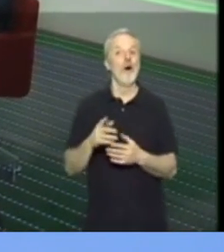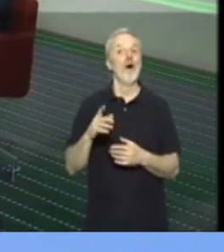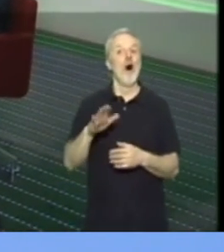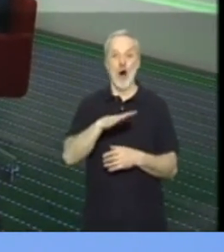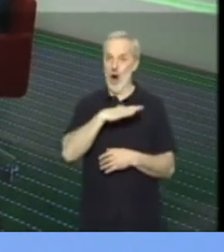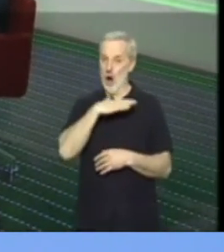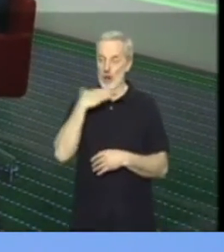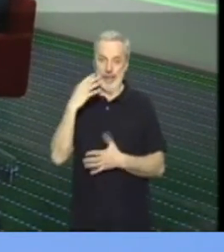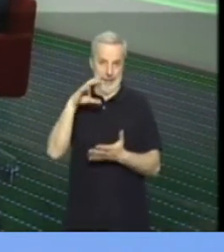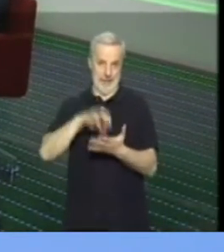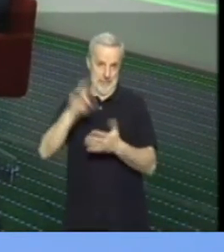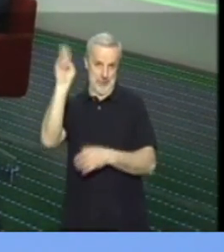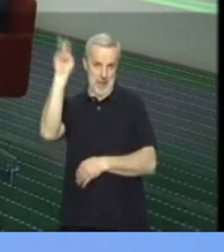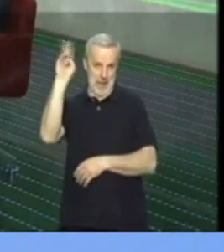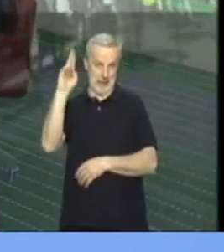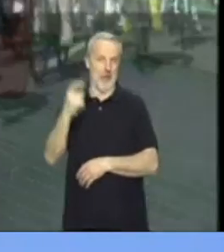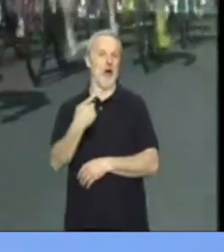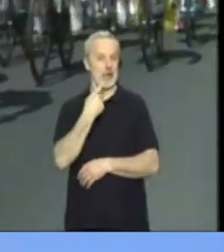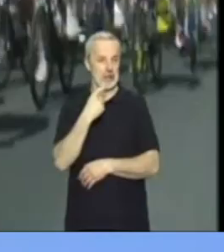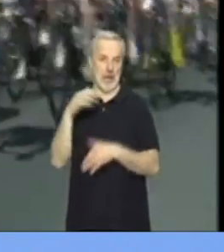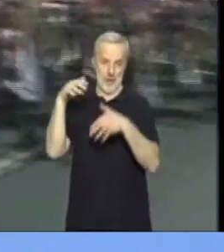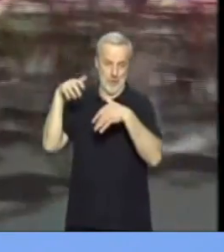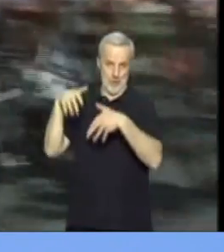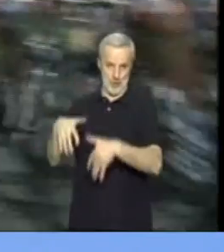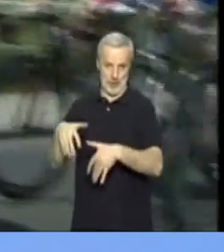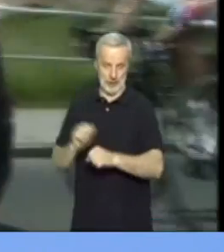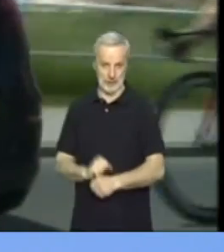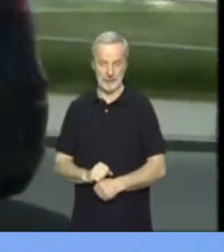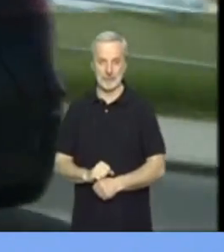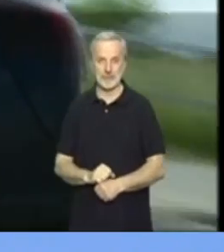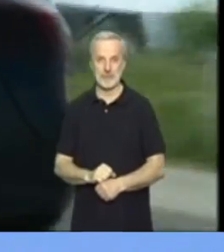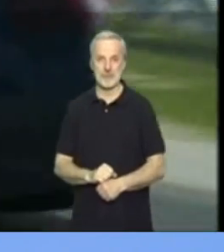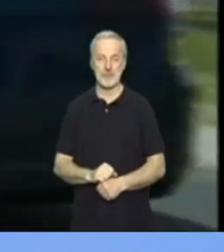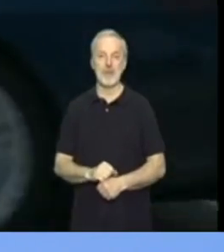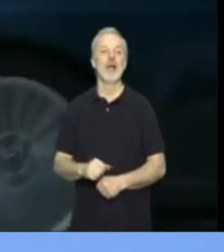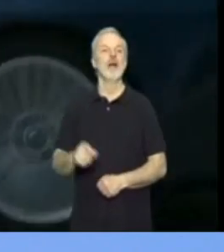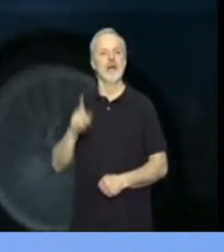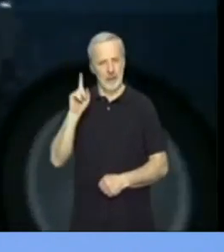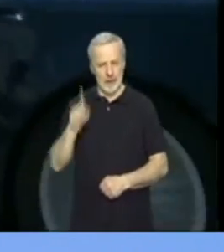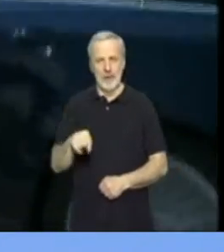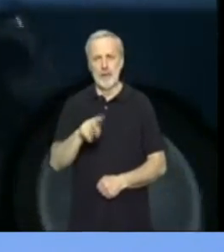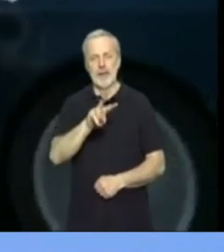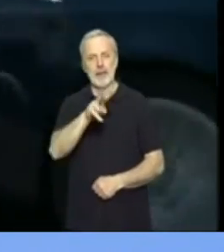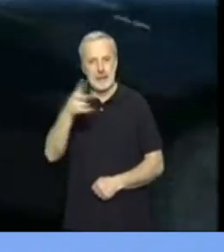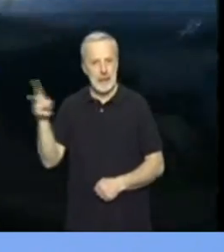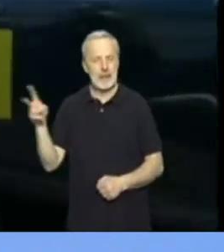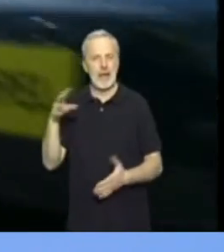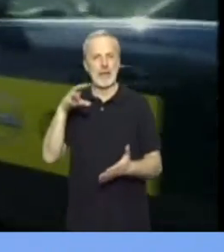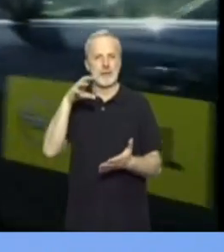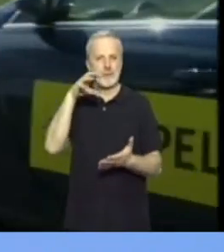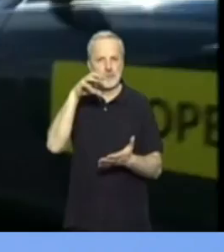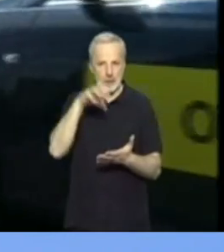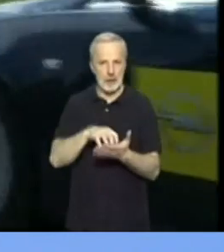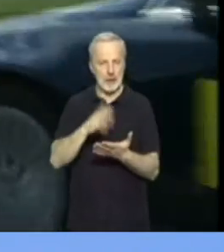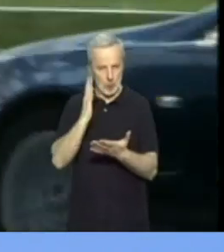zájem právě ze strany týmu o to, aby se závodu zúčastnili. Když pominu to, co týmy, které máme